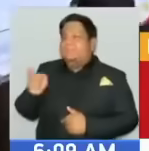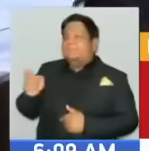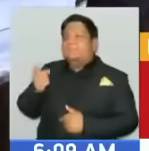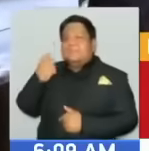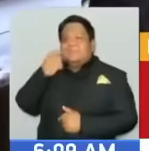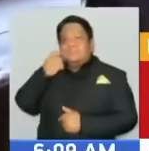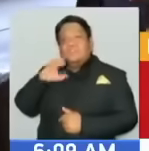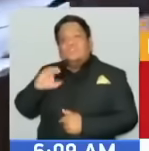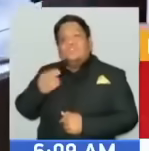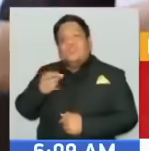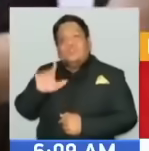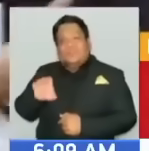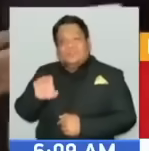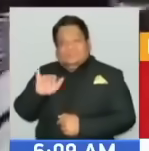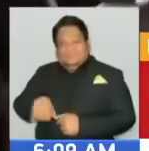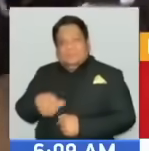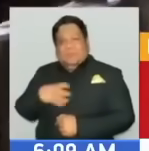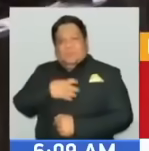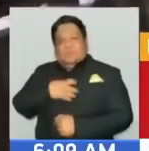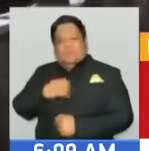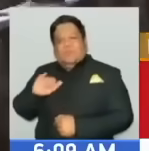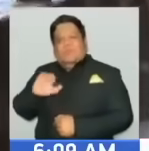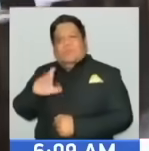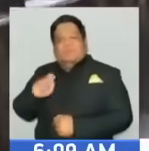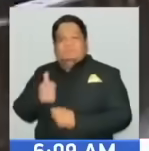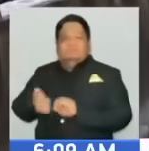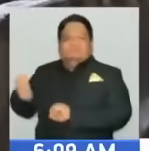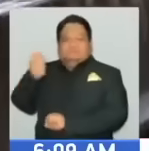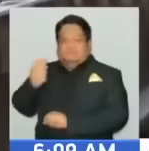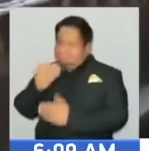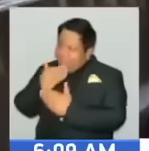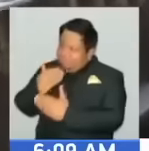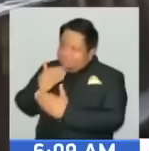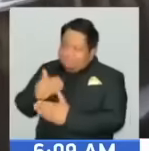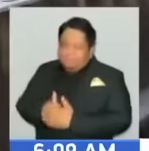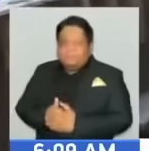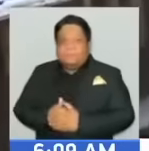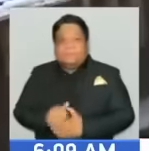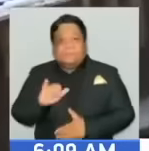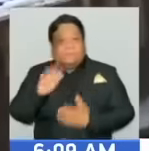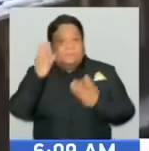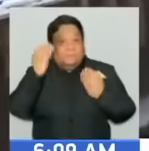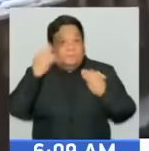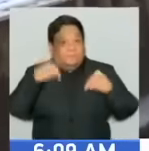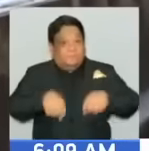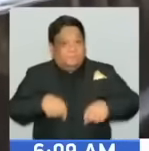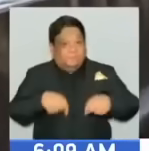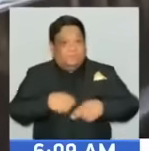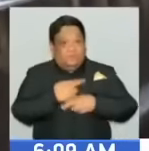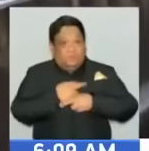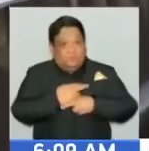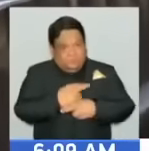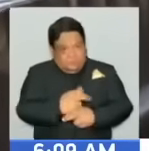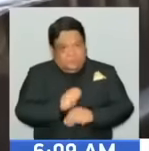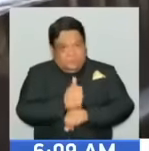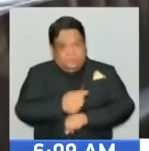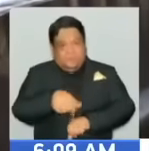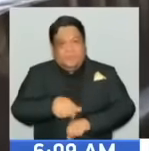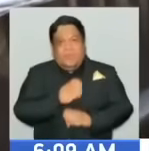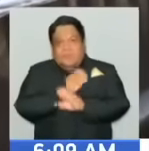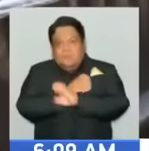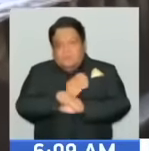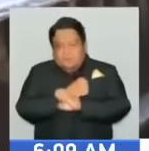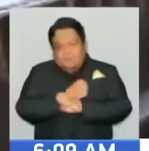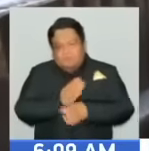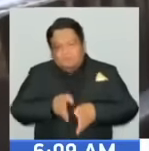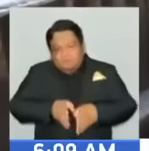Magandang umaga po sa inyo. Salamat po. At yan po mga kapuso ang latest dito sa isinasagawang repairs sa EDSA busway at ilang pambahagi ng EDSA. Konting